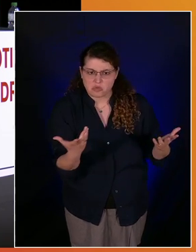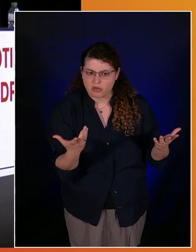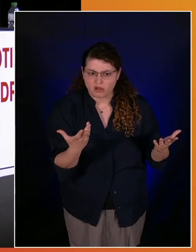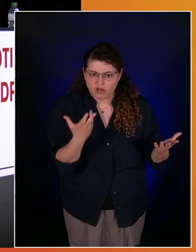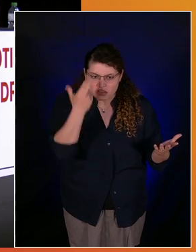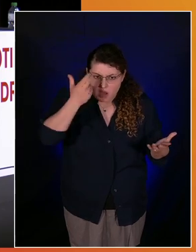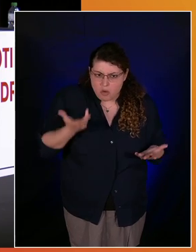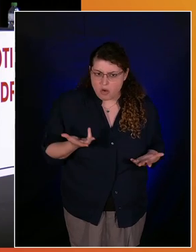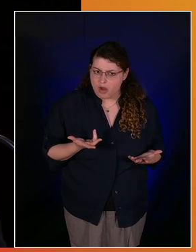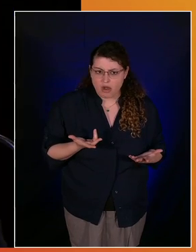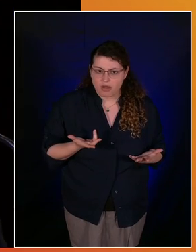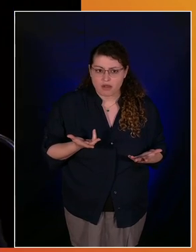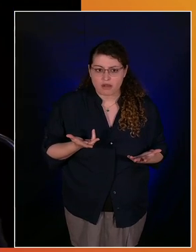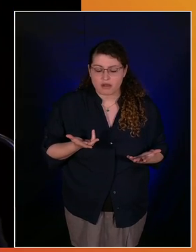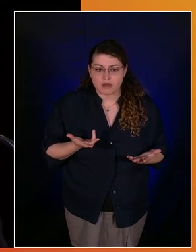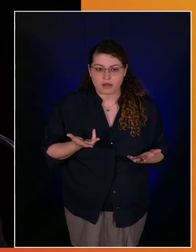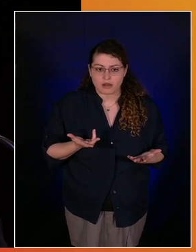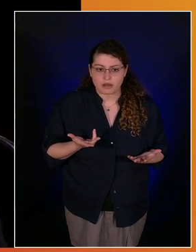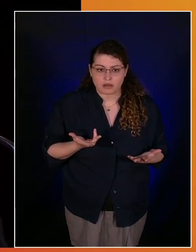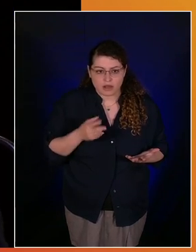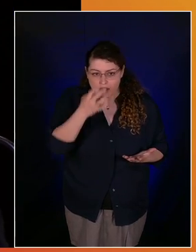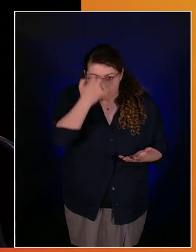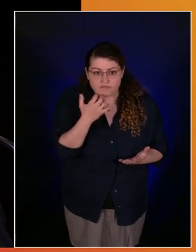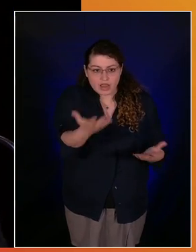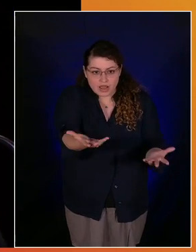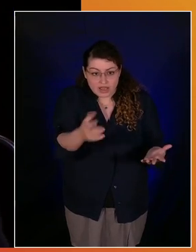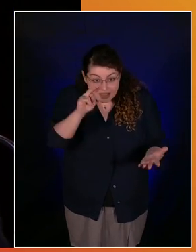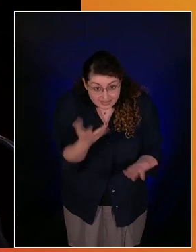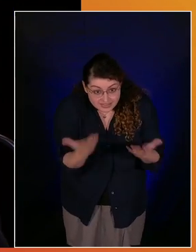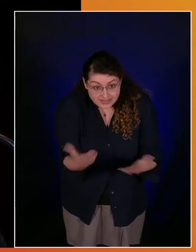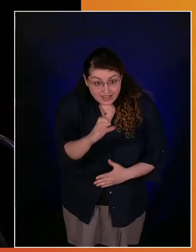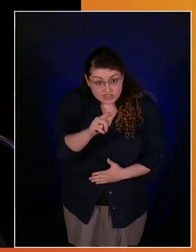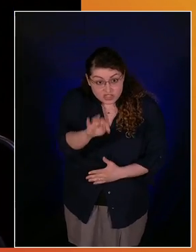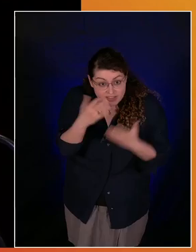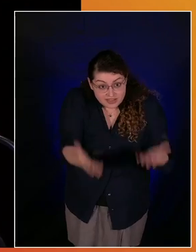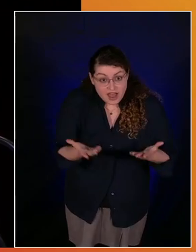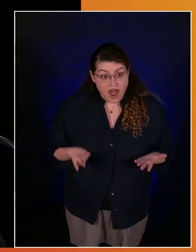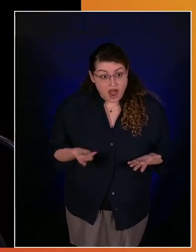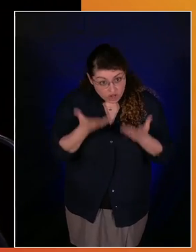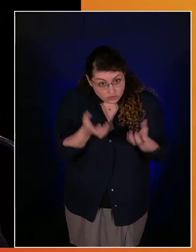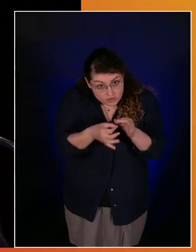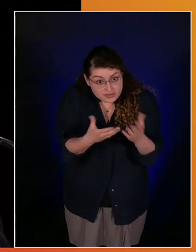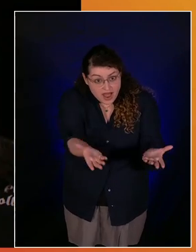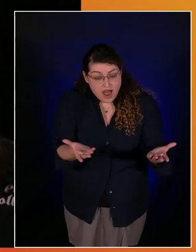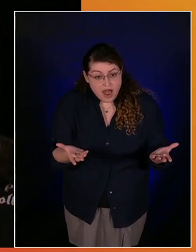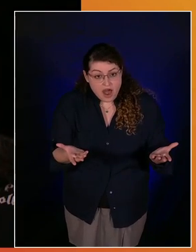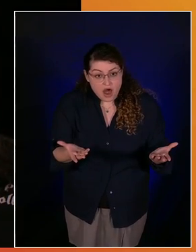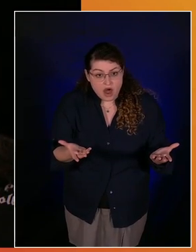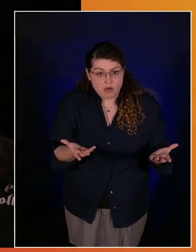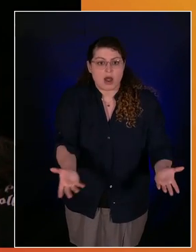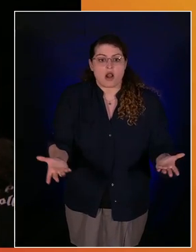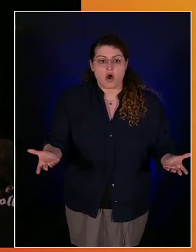délire là entre nous non mais franchement c'est ça la S que vous voulez